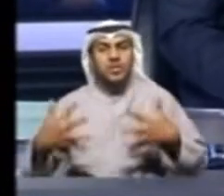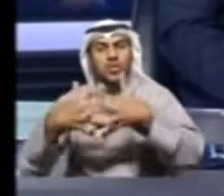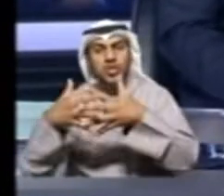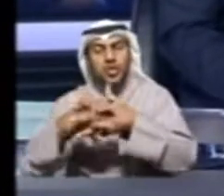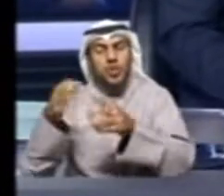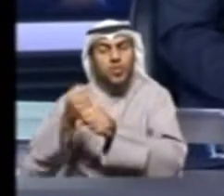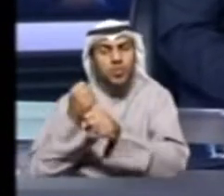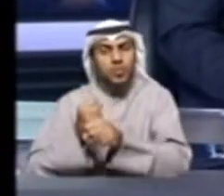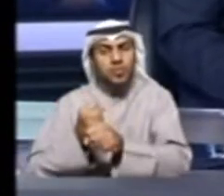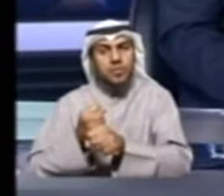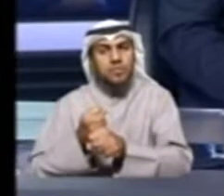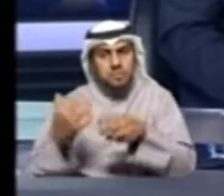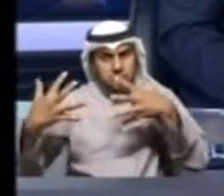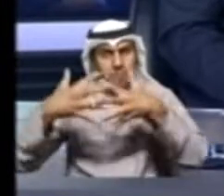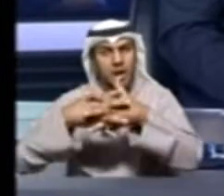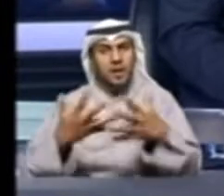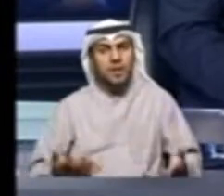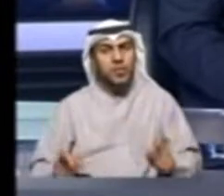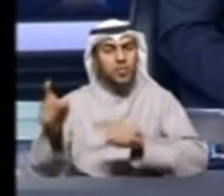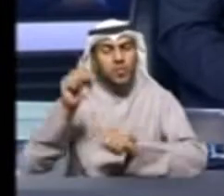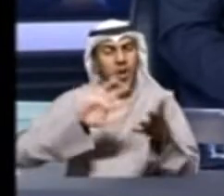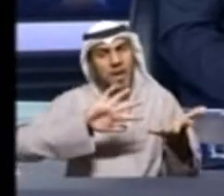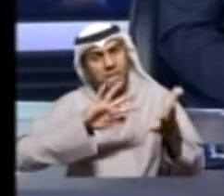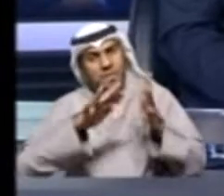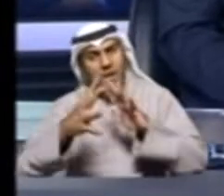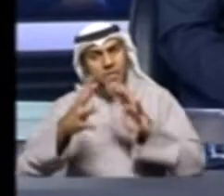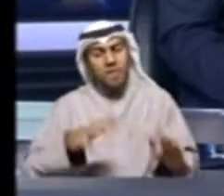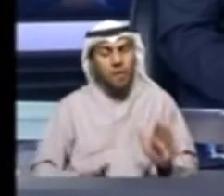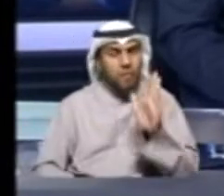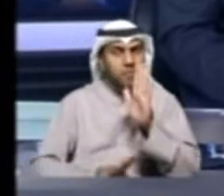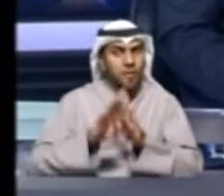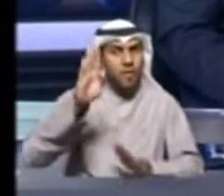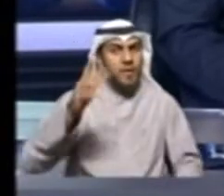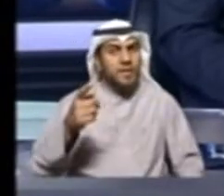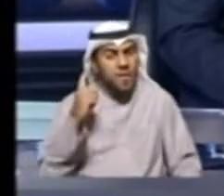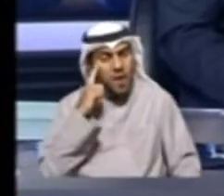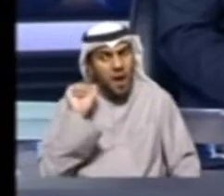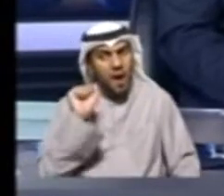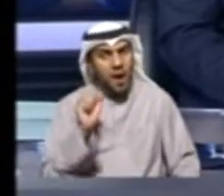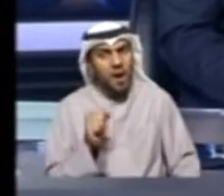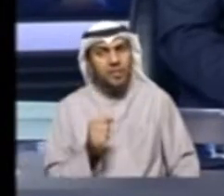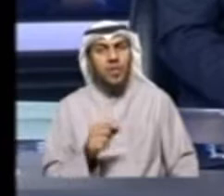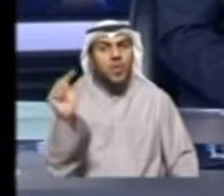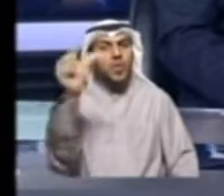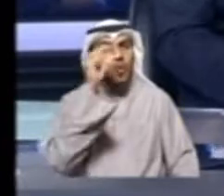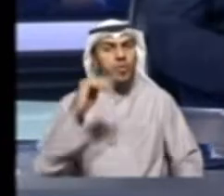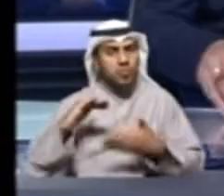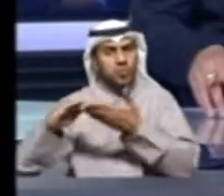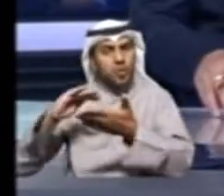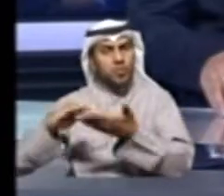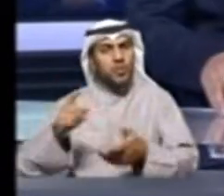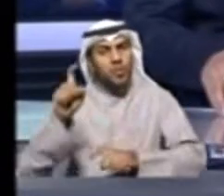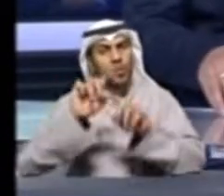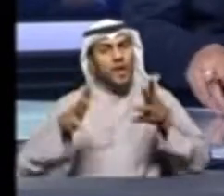تجارب استثمارية ناجحة والفرص الرئيسية الاستثمارية في العراق ودور مؤسسة التمويل الدولية بهذا الشأن.